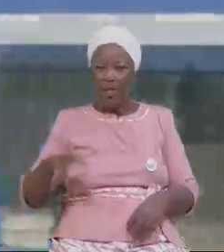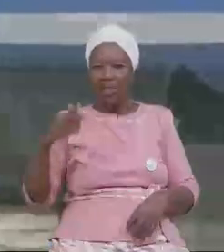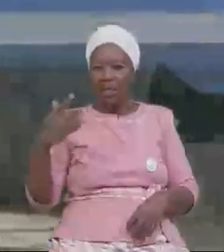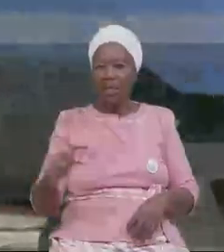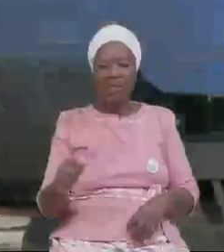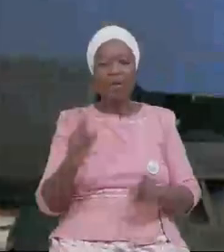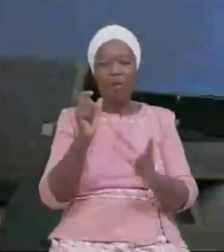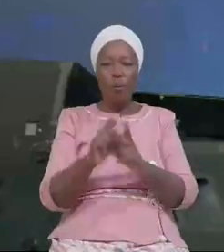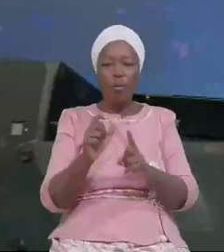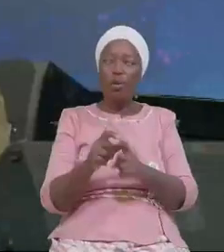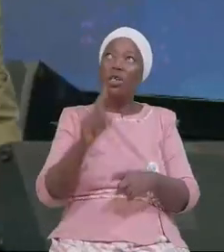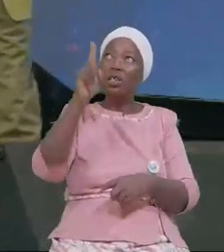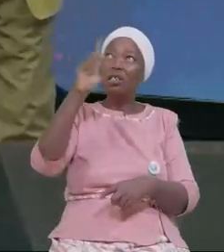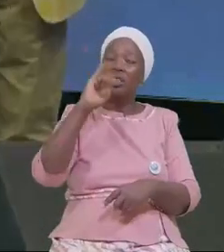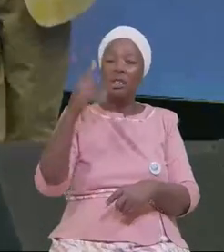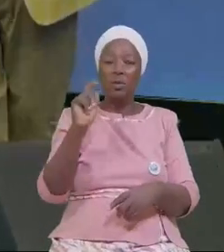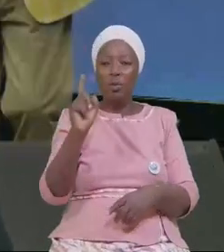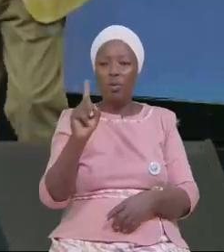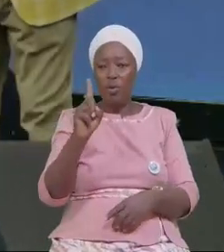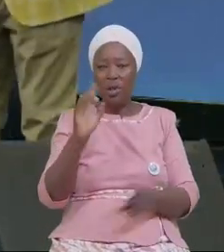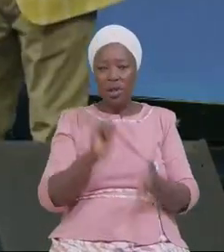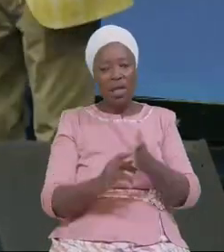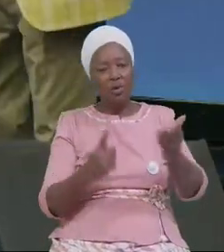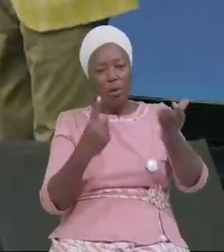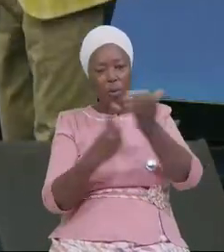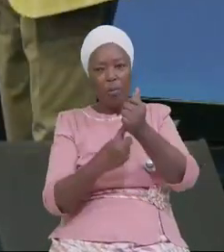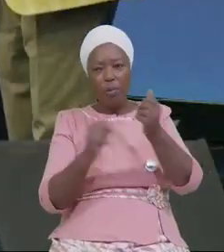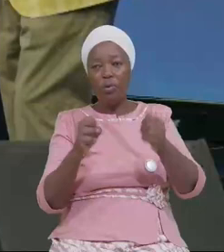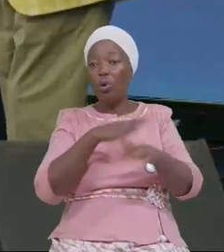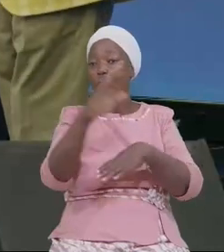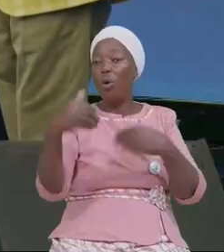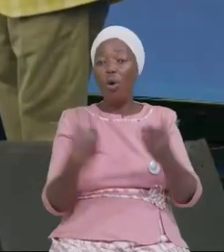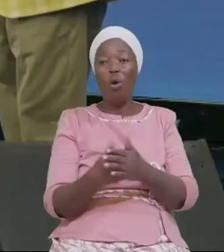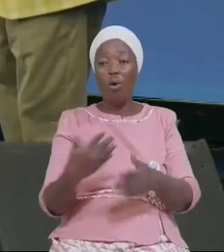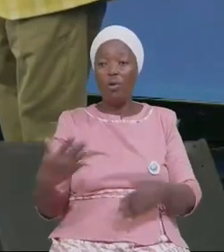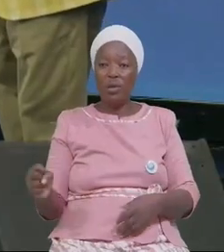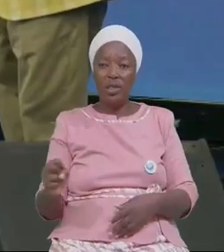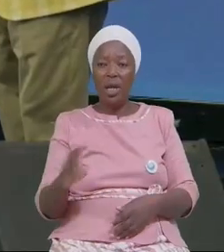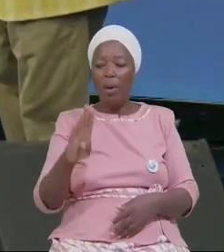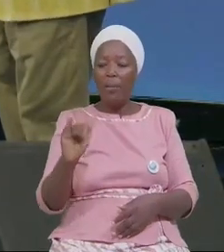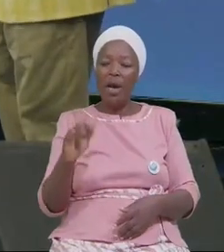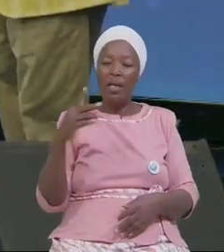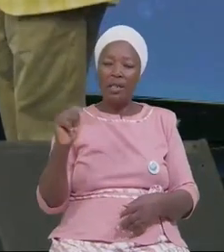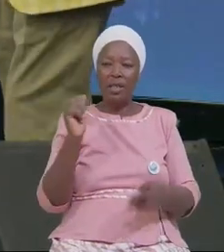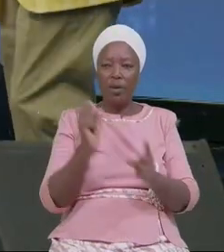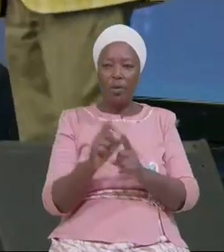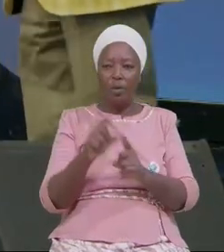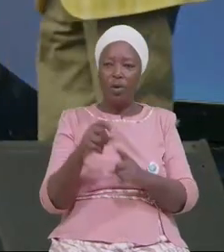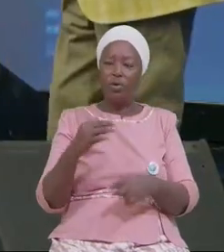est celui-là qui soutient toutes choses par sa parole